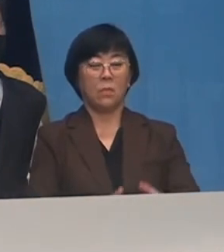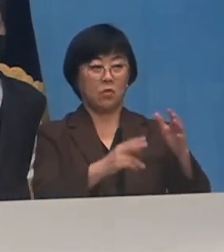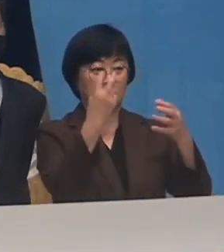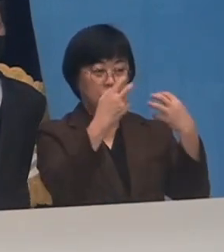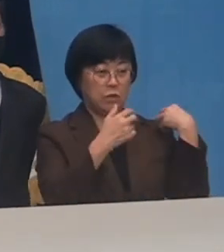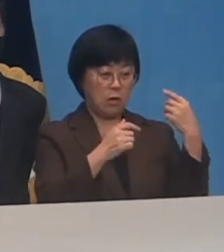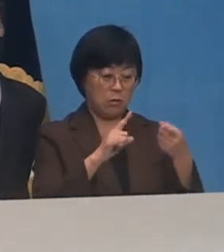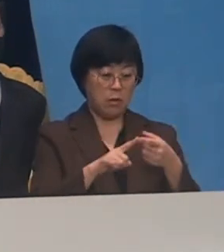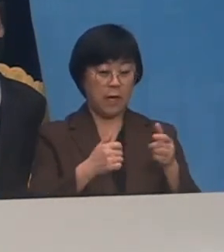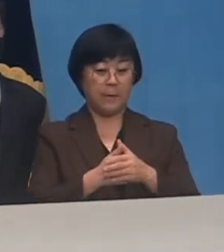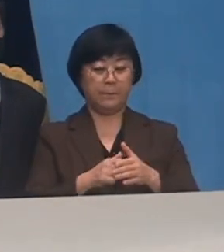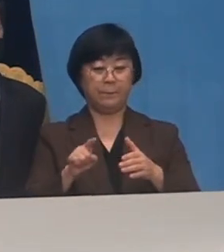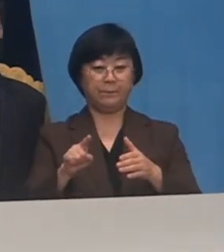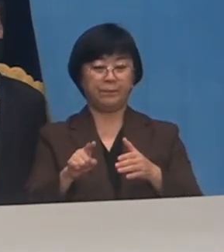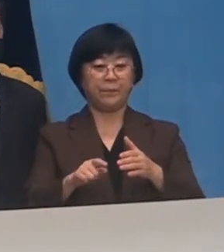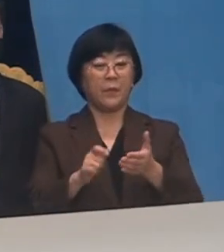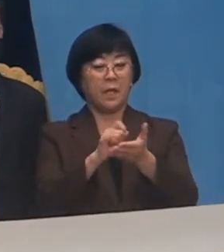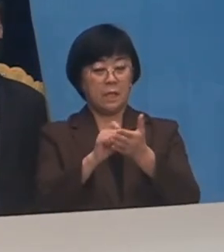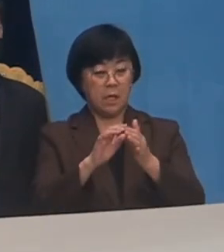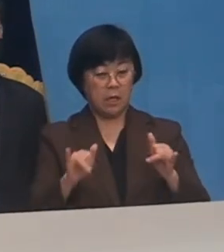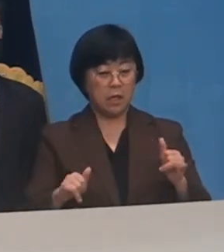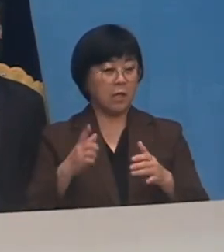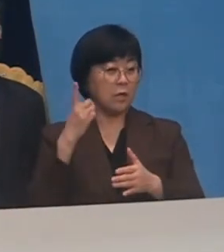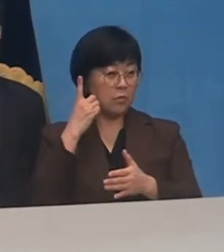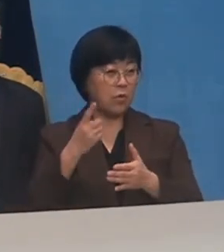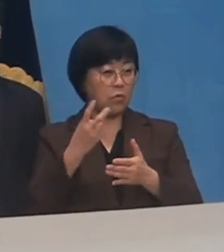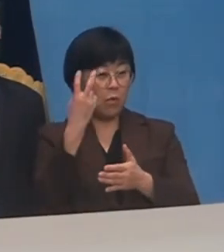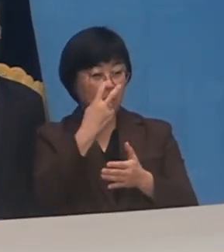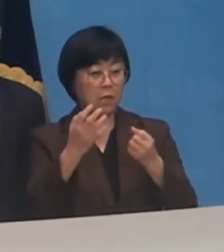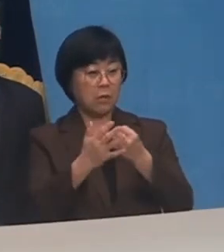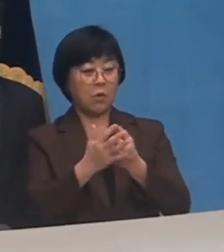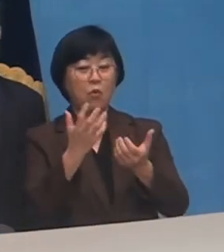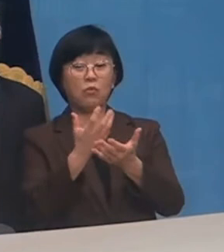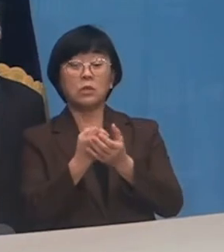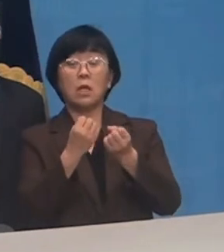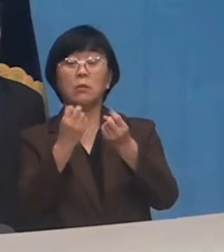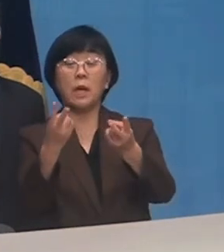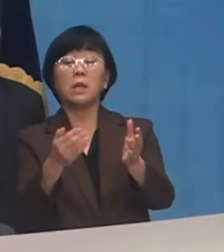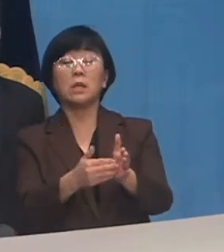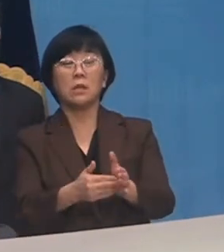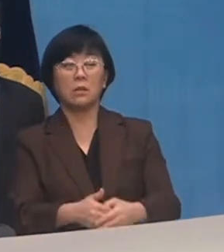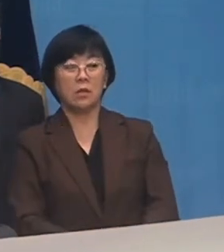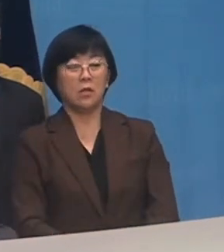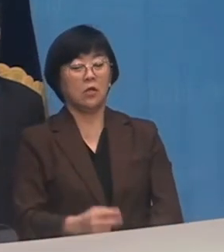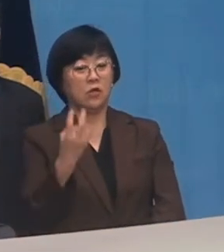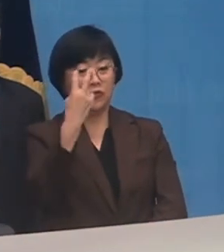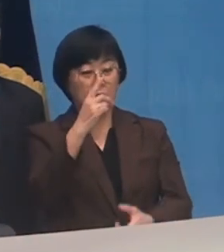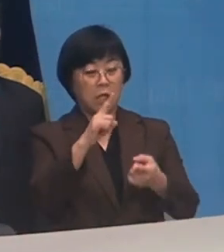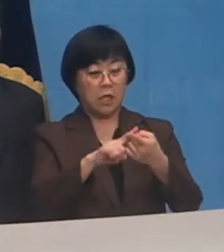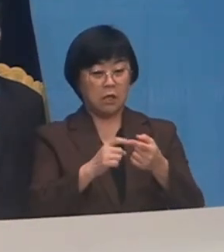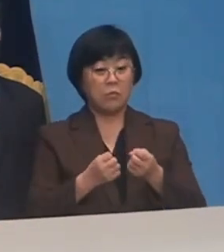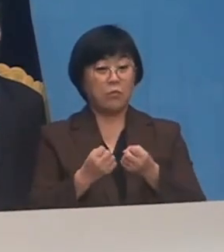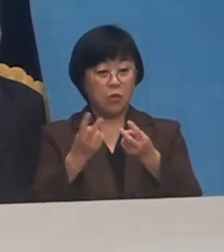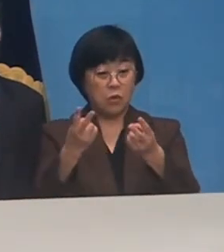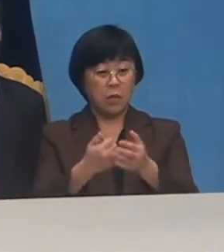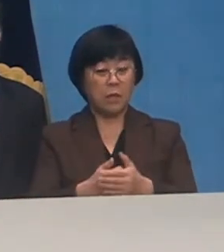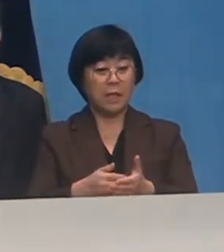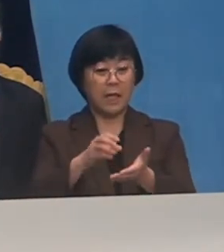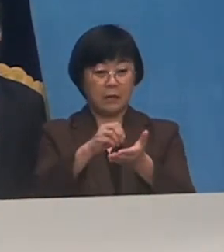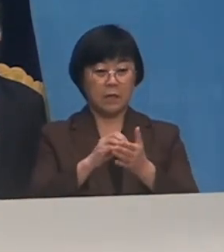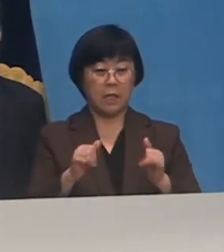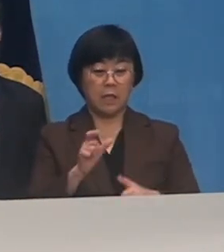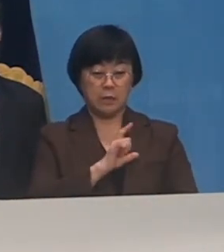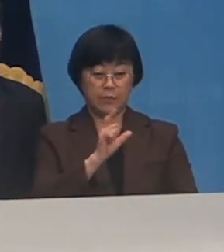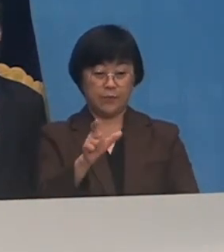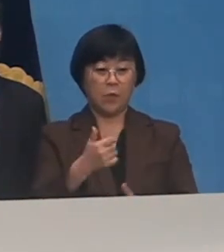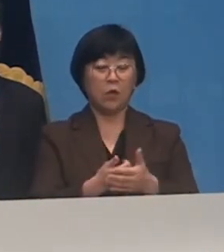공수처가 통신사로부터 기자의 통신자료를 확인하는 데는 공문 한 장이면 충분했다. 수사기관이 요청만 하면 가입자의